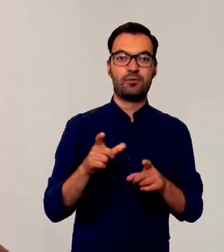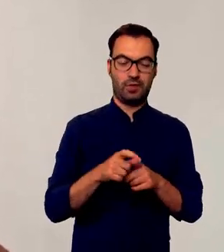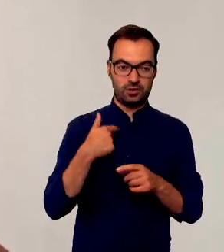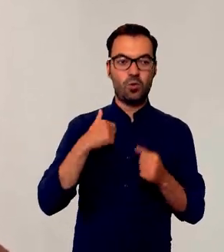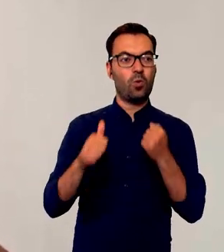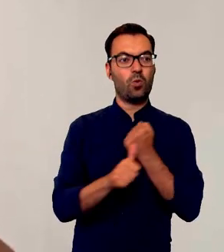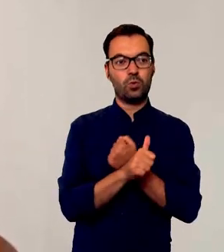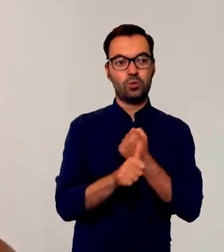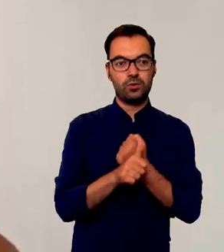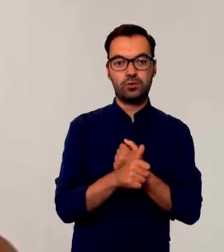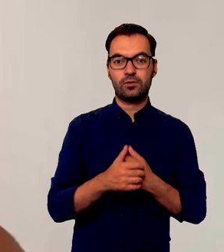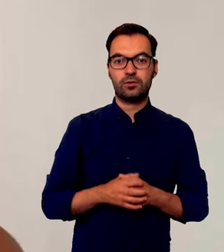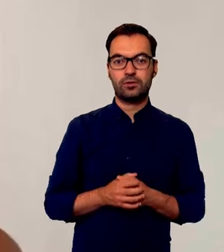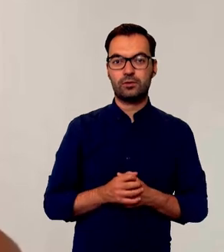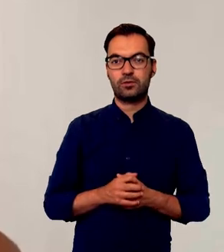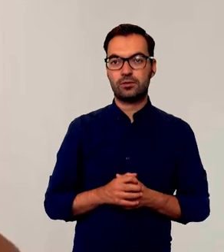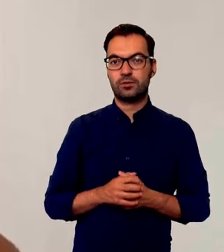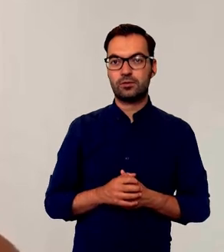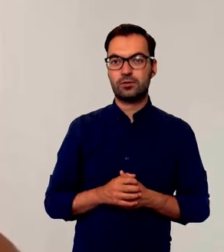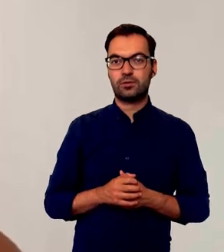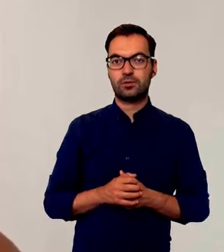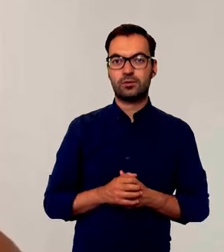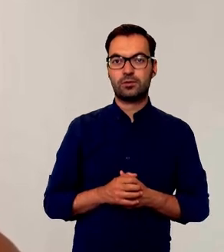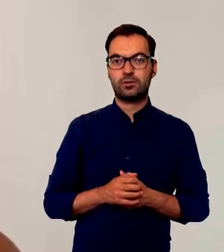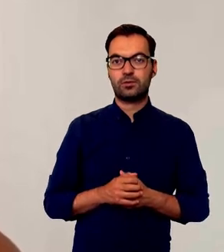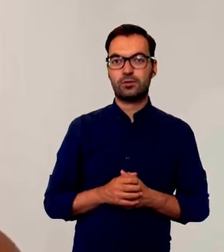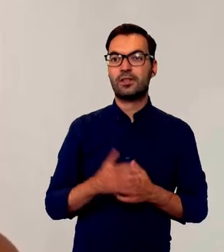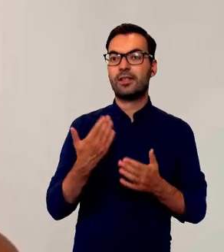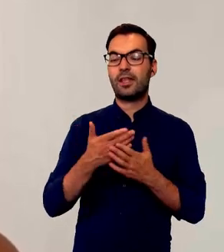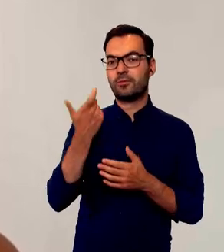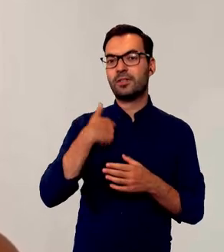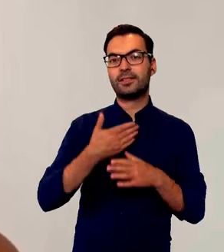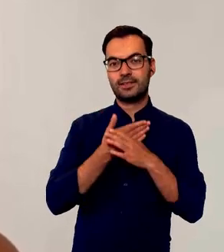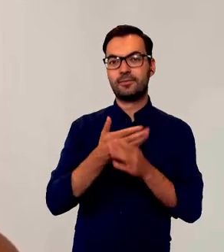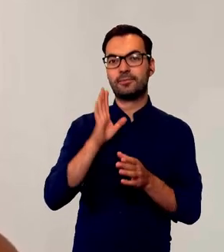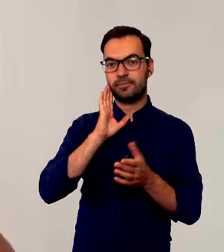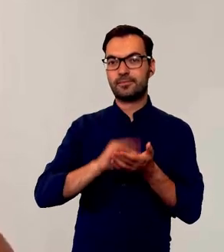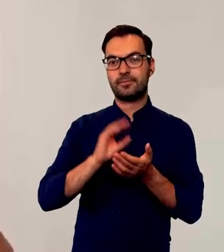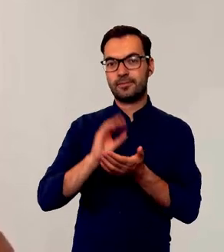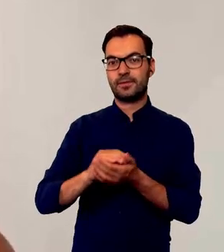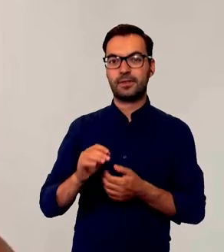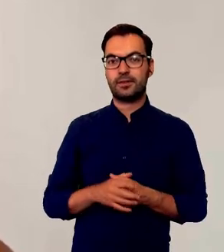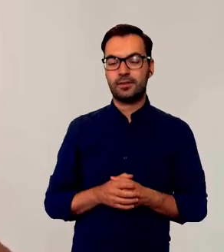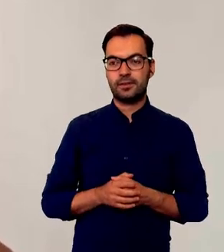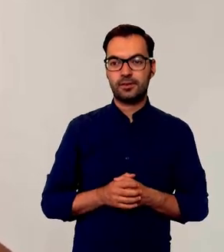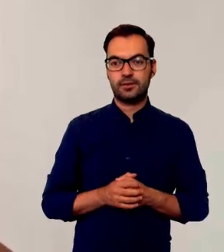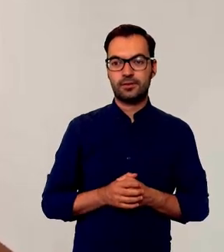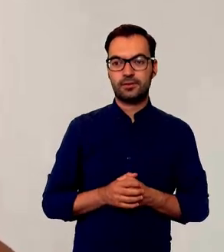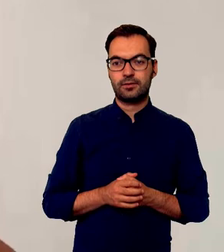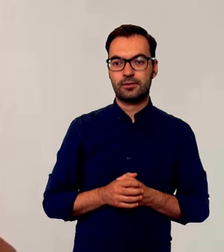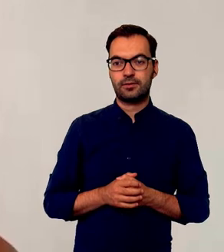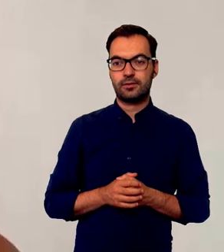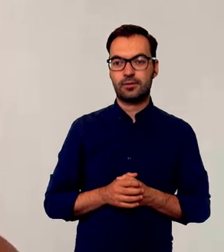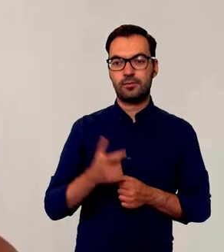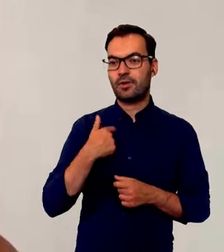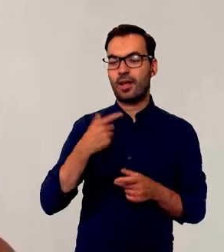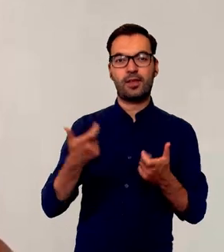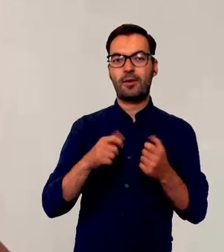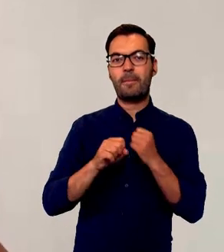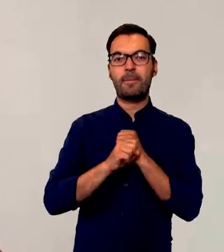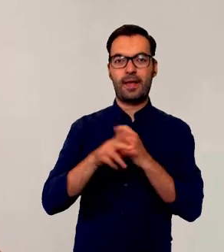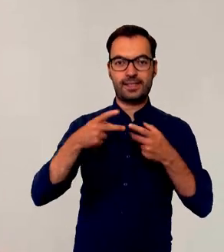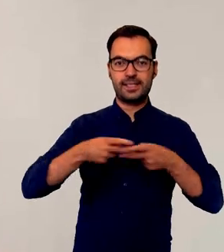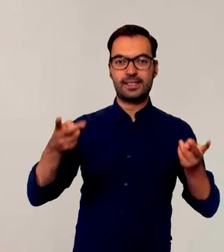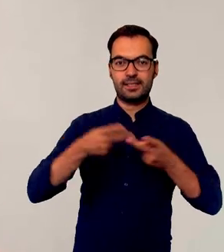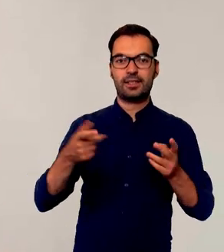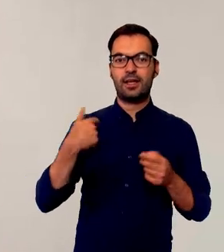październiku. Jestem lubiana, dlaczego jestem zapraszana? Bo nie eduję tym na social mediach, bo ja